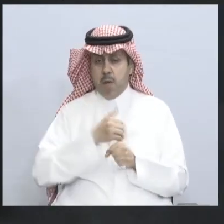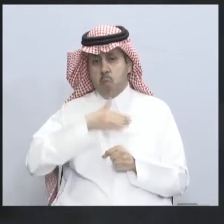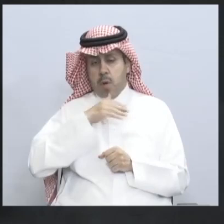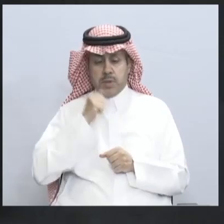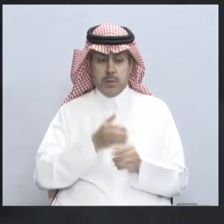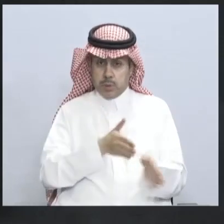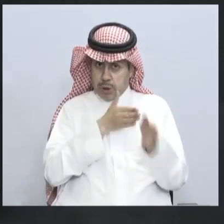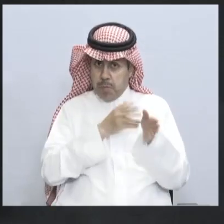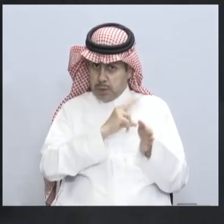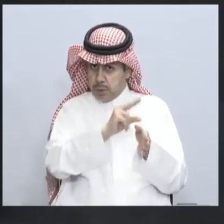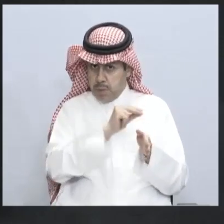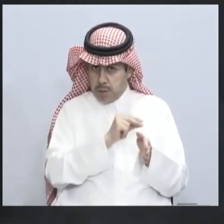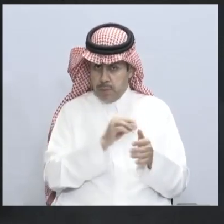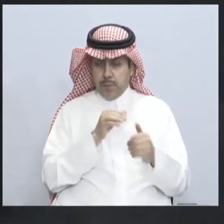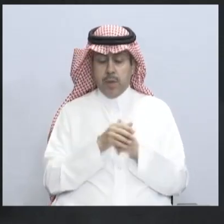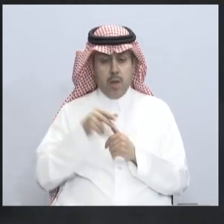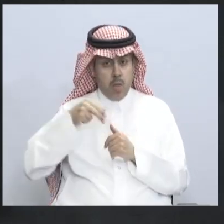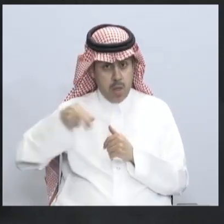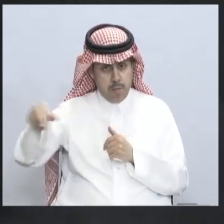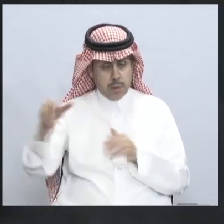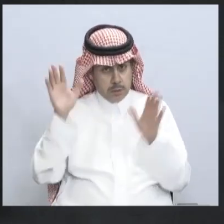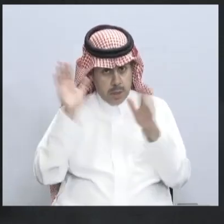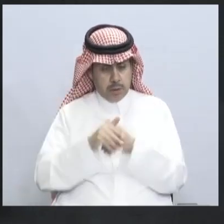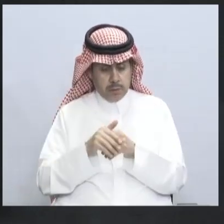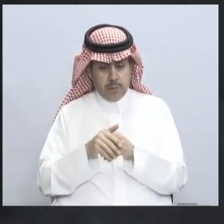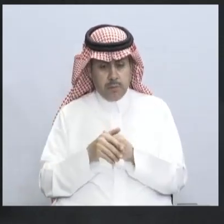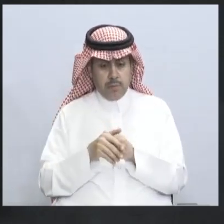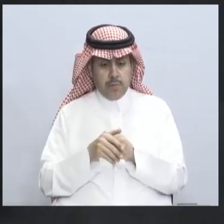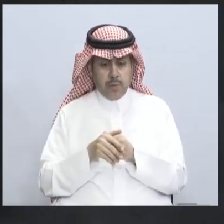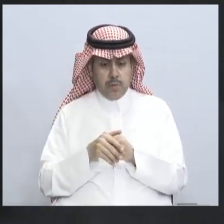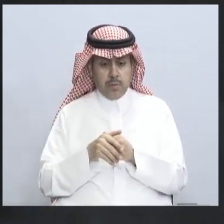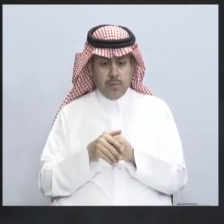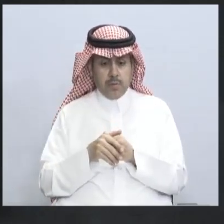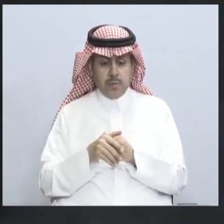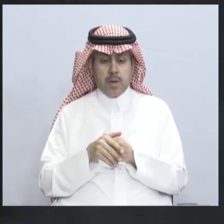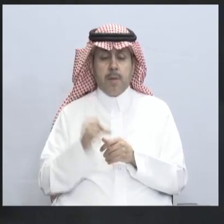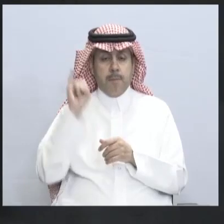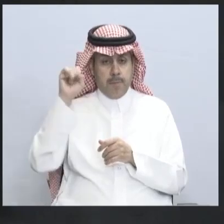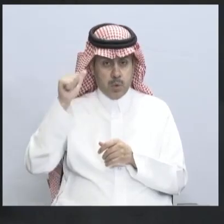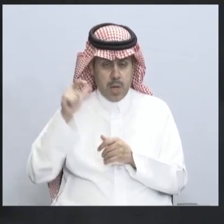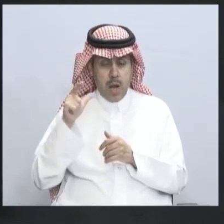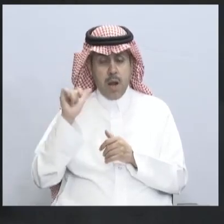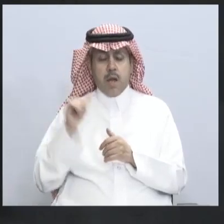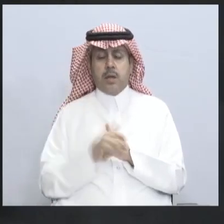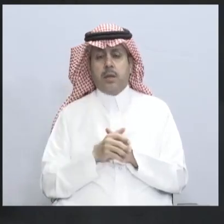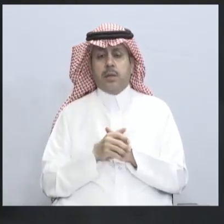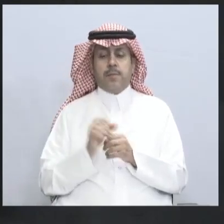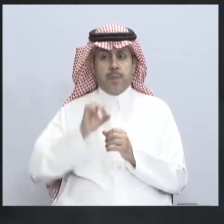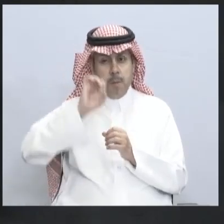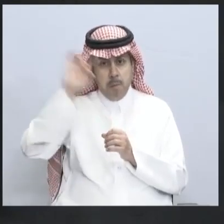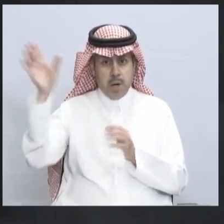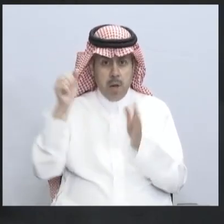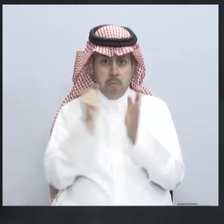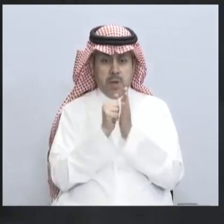انه يؤدي صلاه العيد في مصلى العيد خارج البنيان